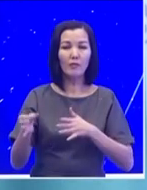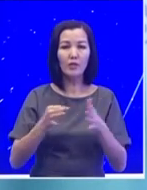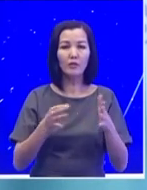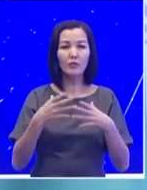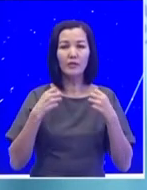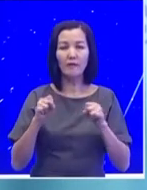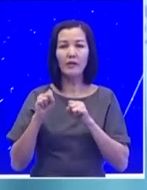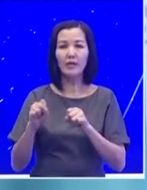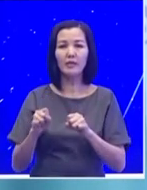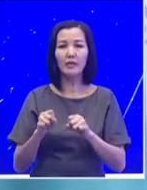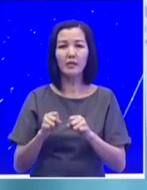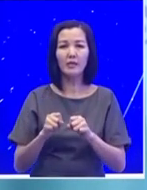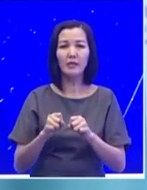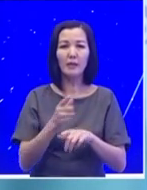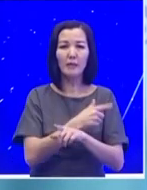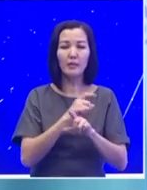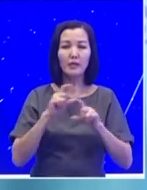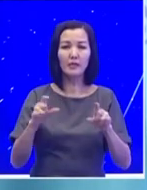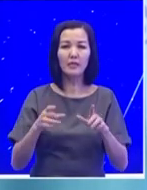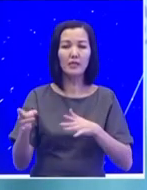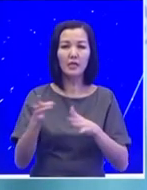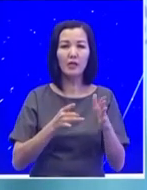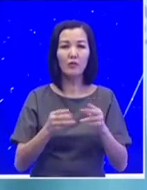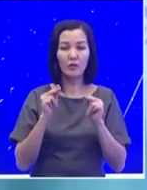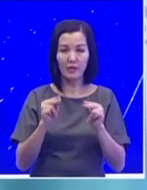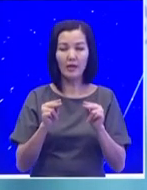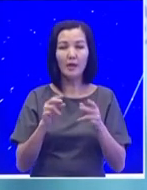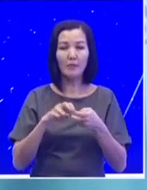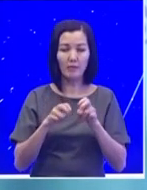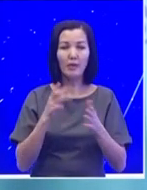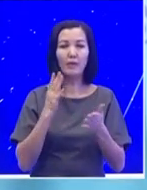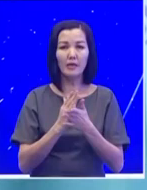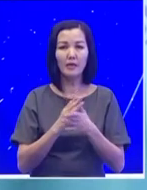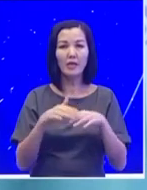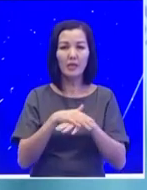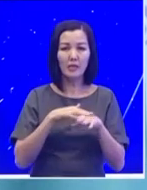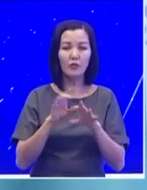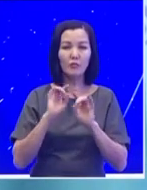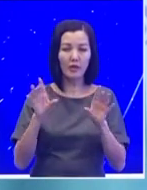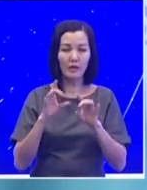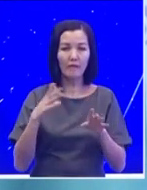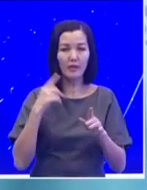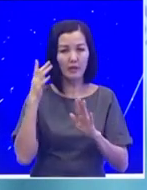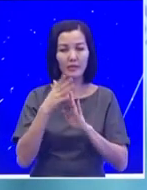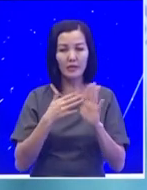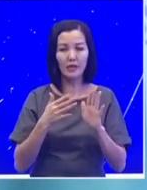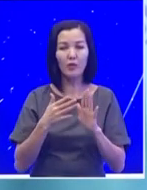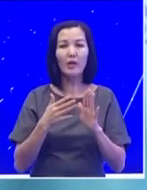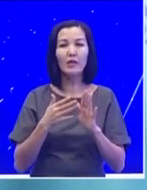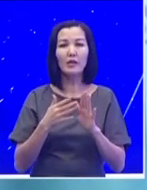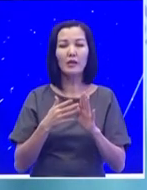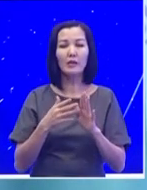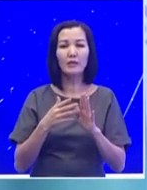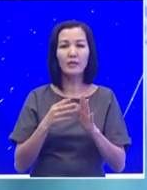управления здравоохранения объехал медицинские учреждения района. Да, действительно, есть проблемы. Народ об этом мне говорил. По 15 сельским округам я сделал